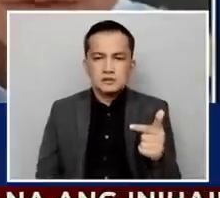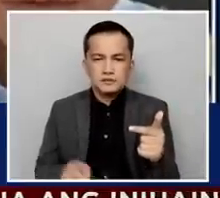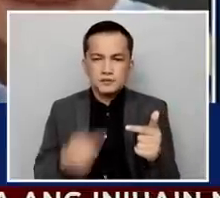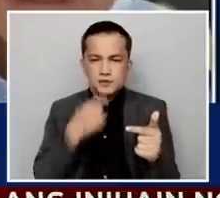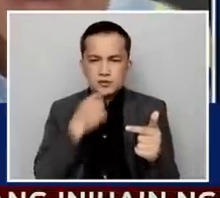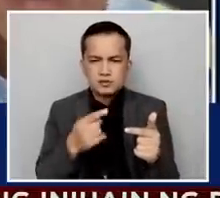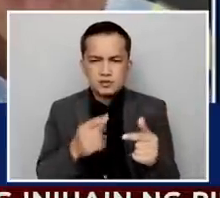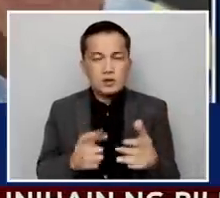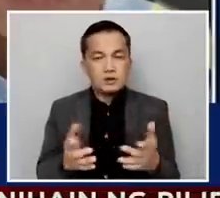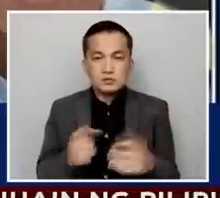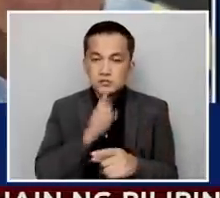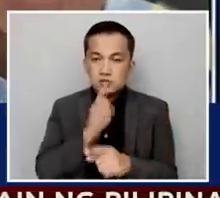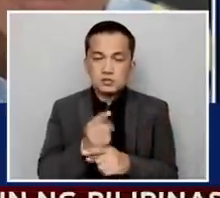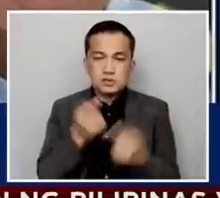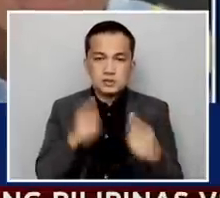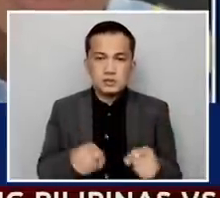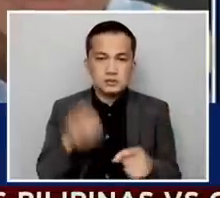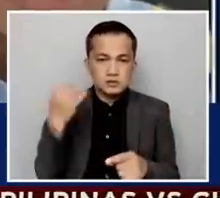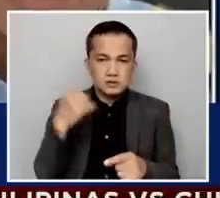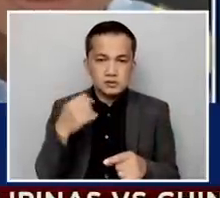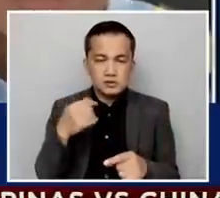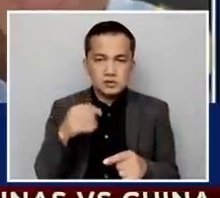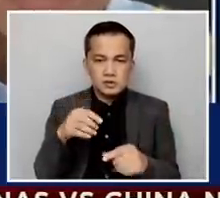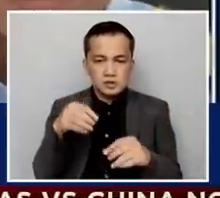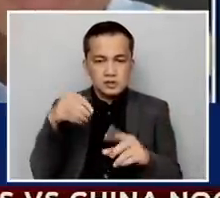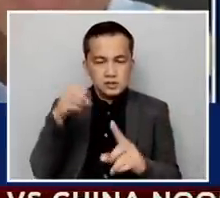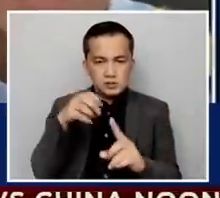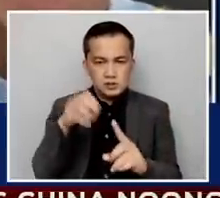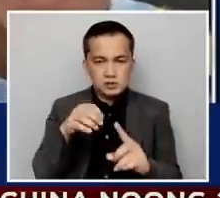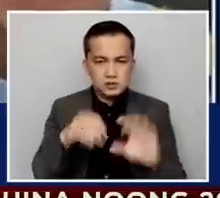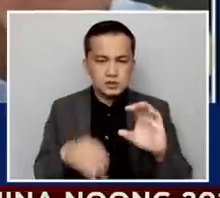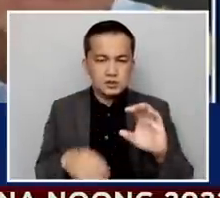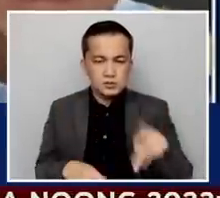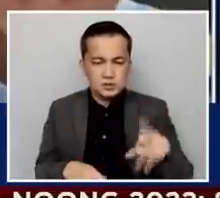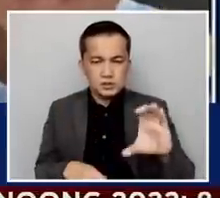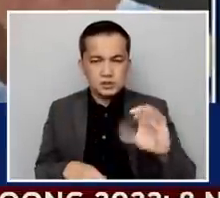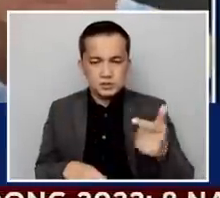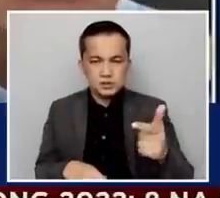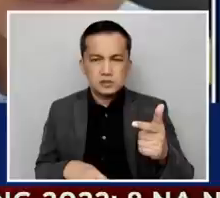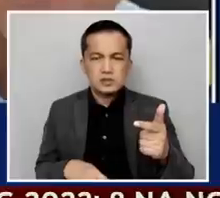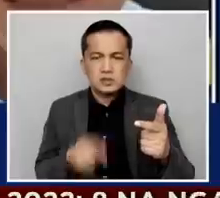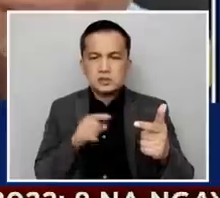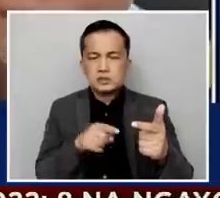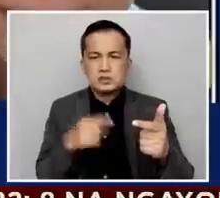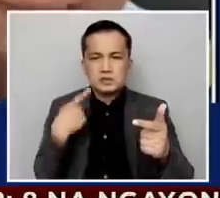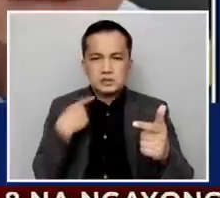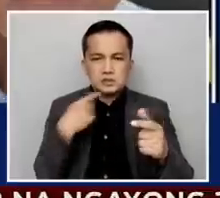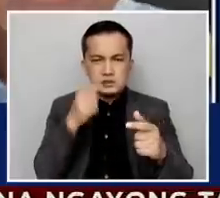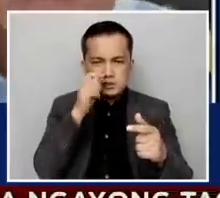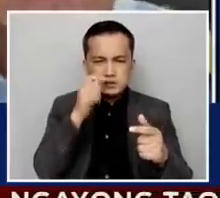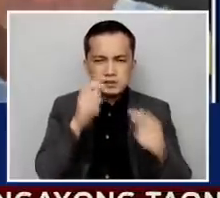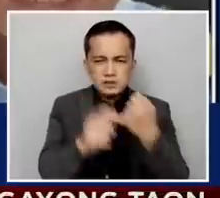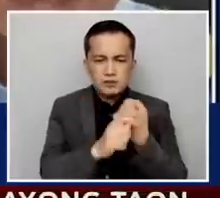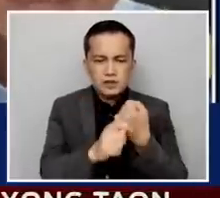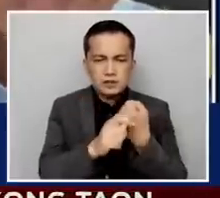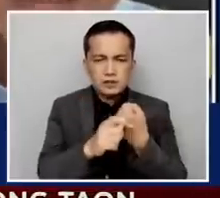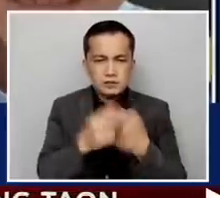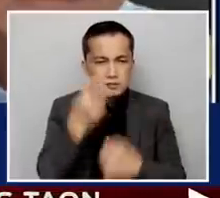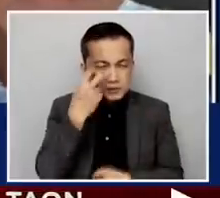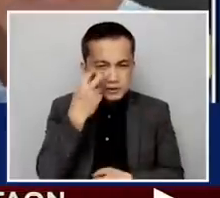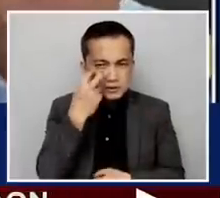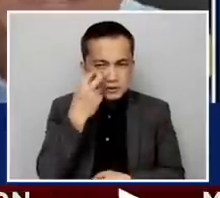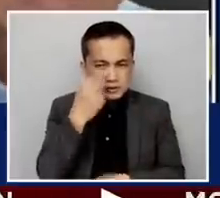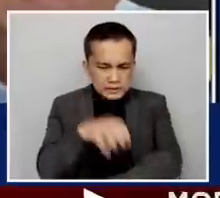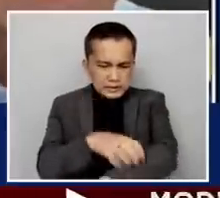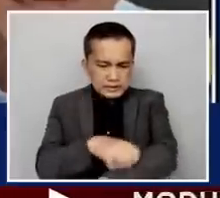nangyari pa noon, no? Nung na-expose ang Coast Guard dito, ay nagkaroon sila ng temporary blindness din at skin